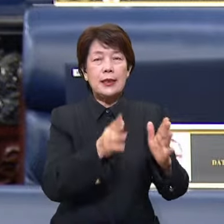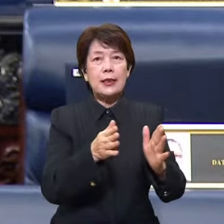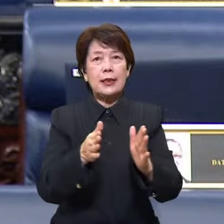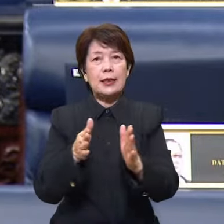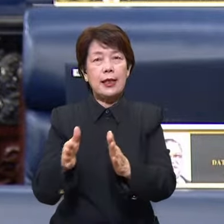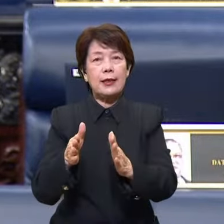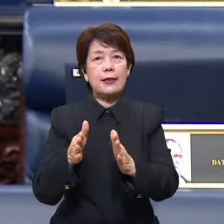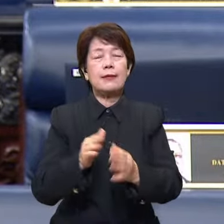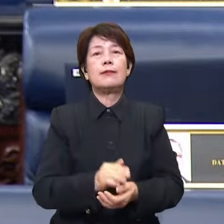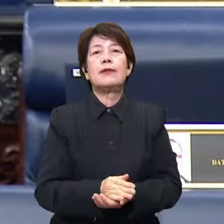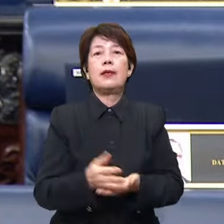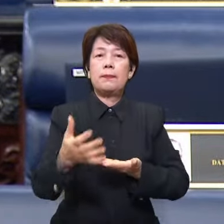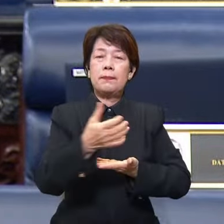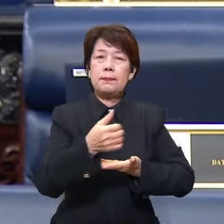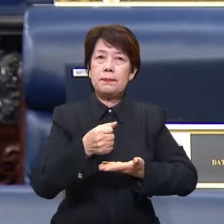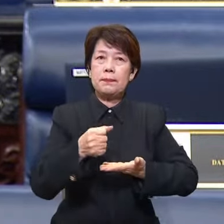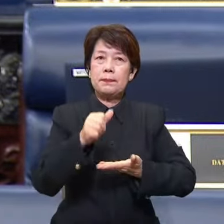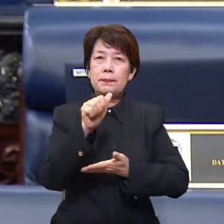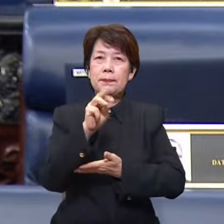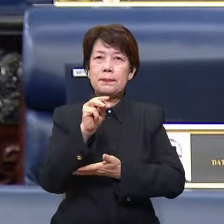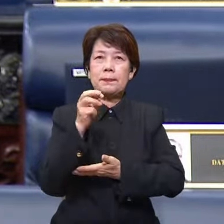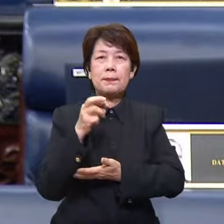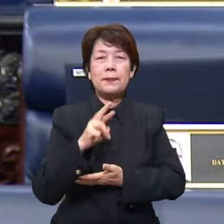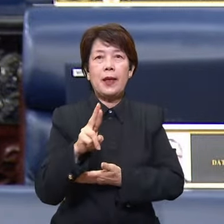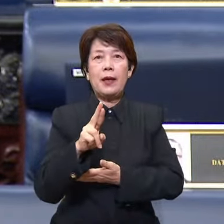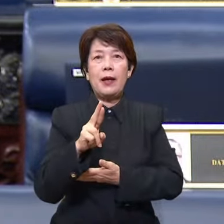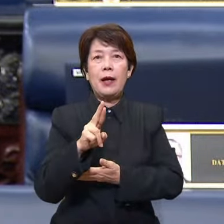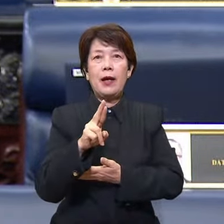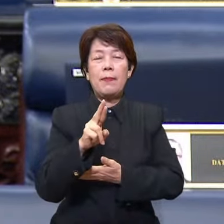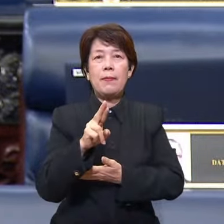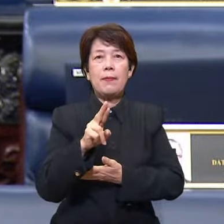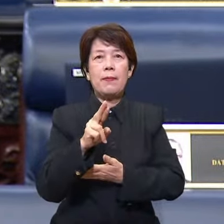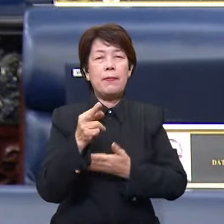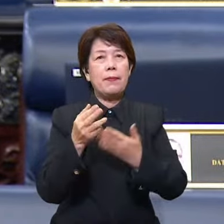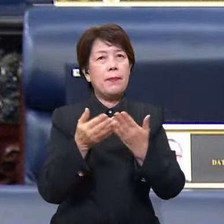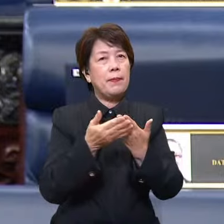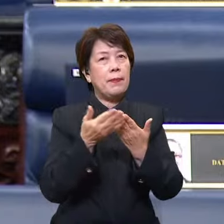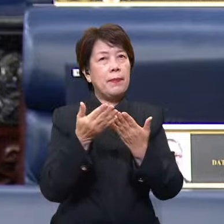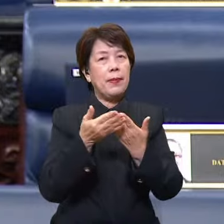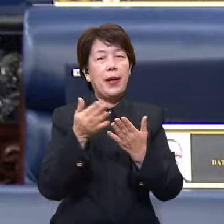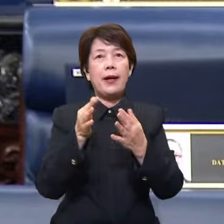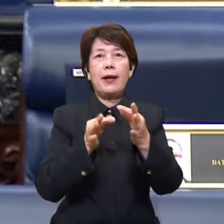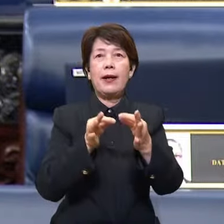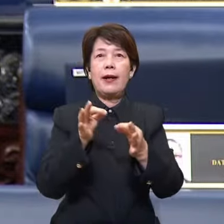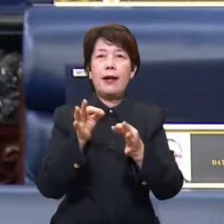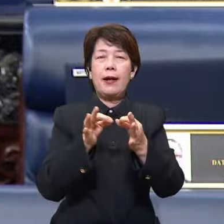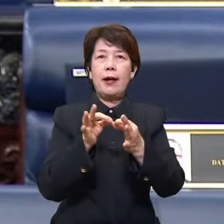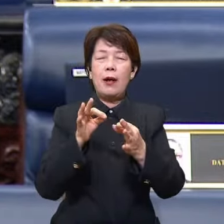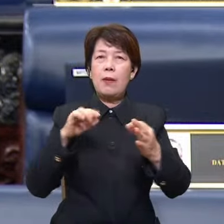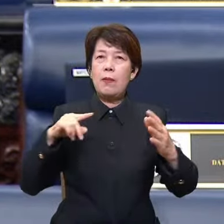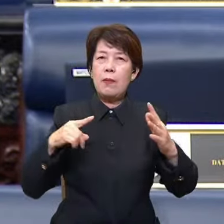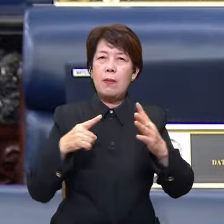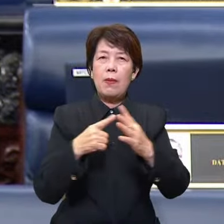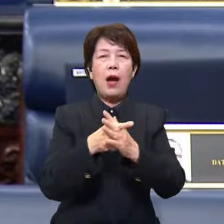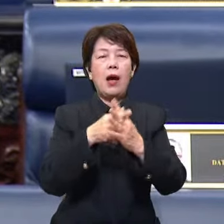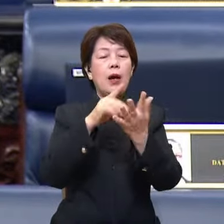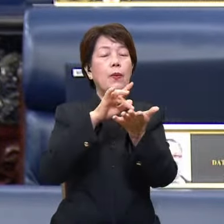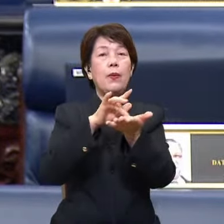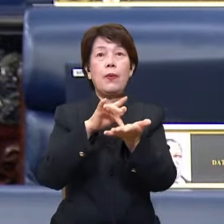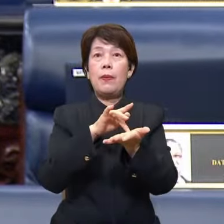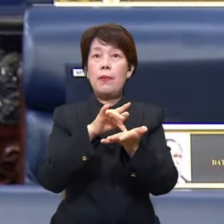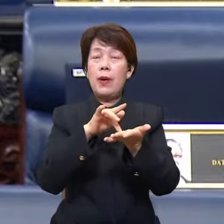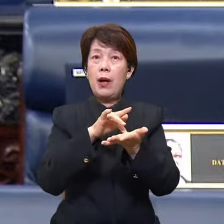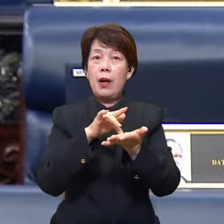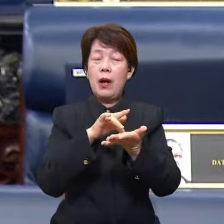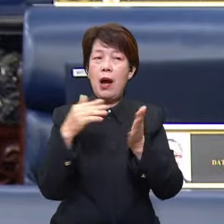mengambil kesannya hari ini. AMR atau dalam bahasa yang mudah adalah apabila ya ubat-ubatan yang